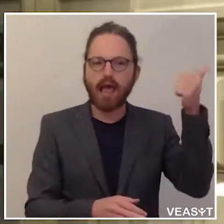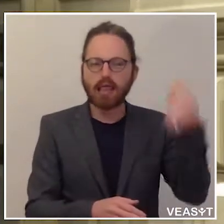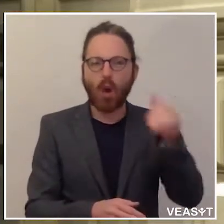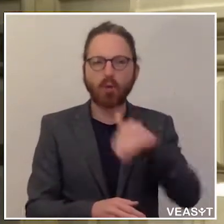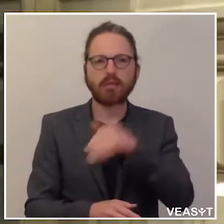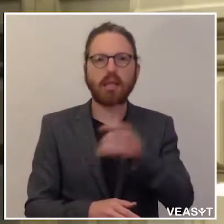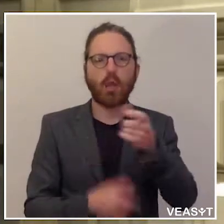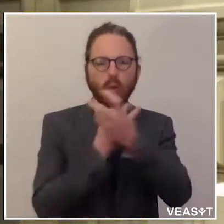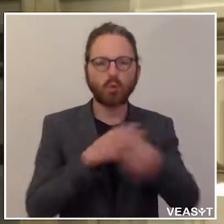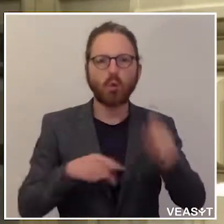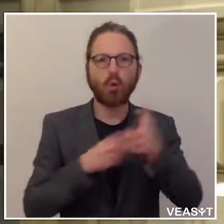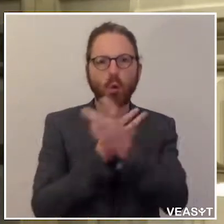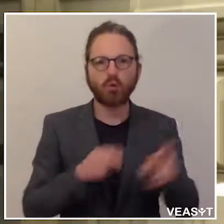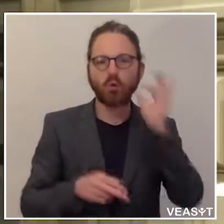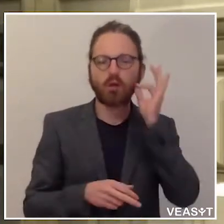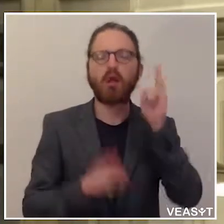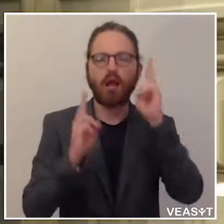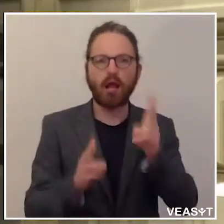day musica